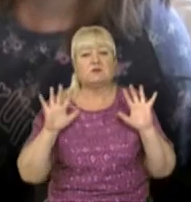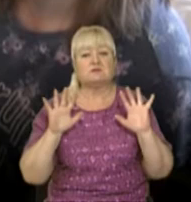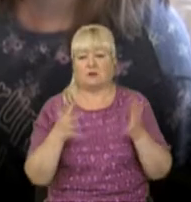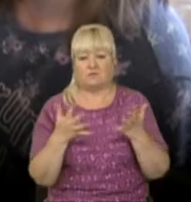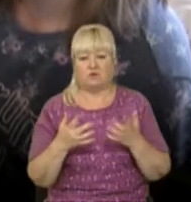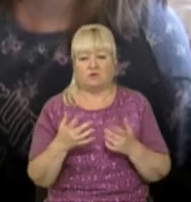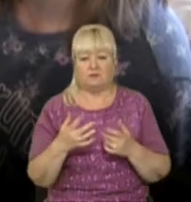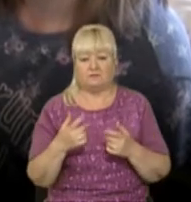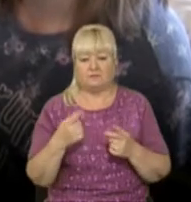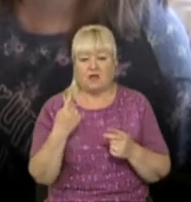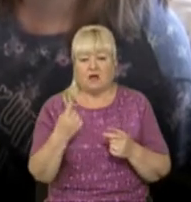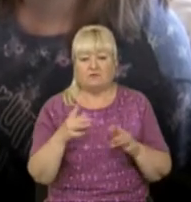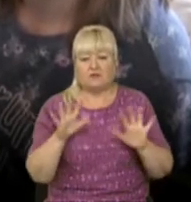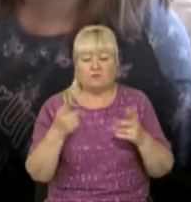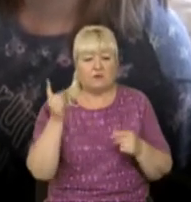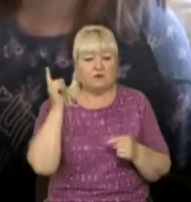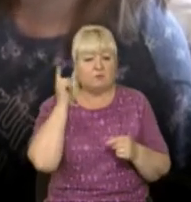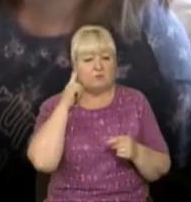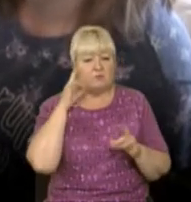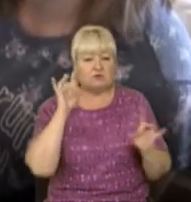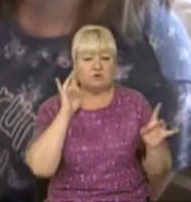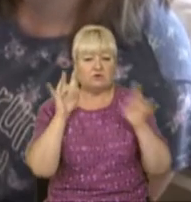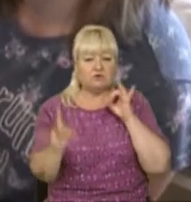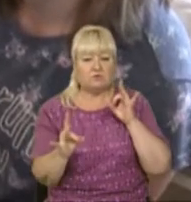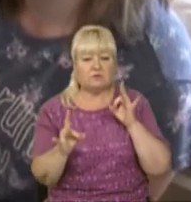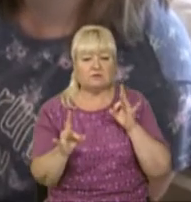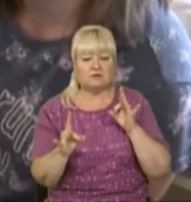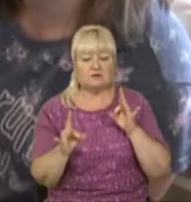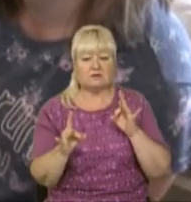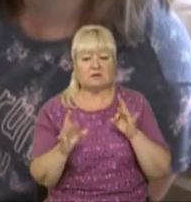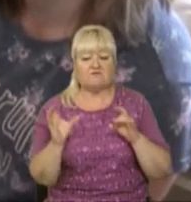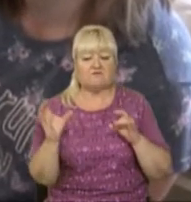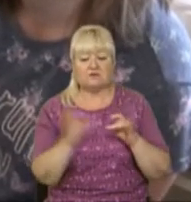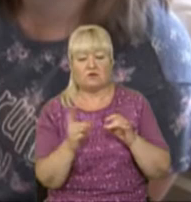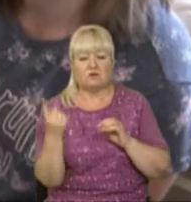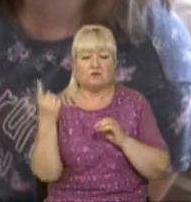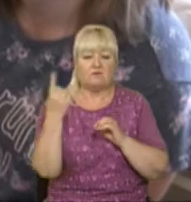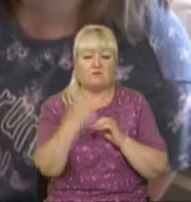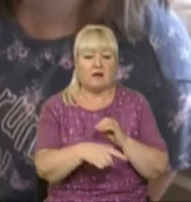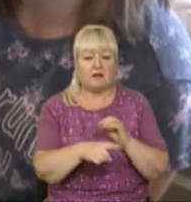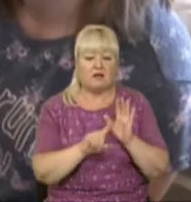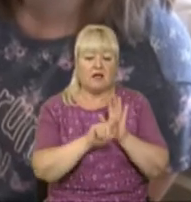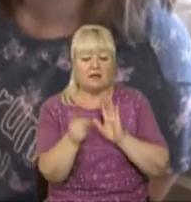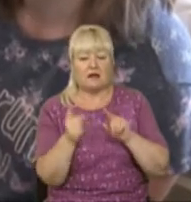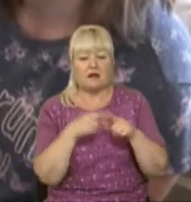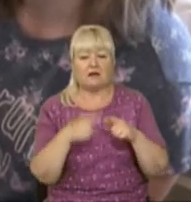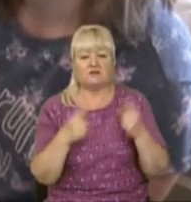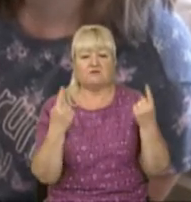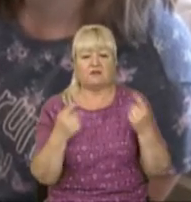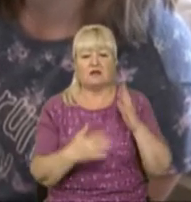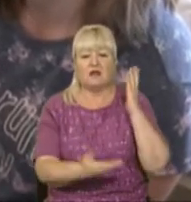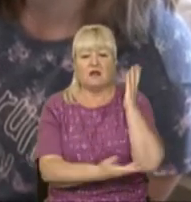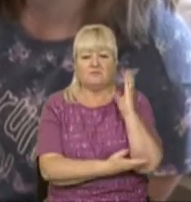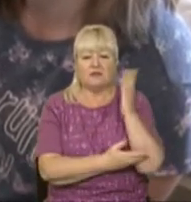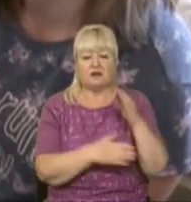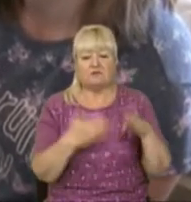просто почули тріскіт, хряскіт, і в секунді впало гіляки, чи то велике дерево, я вже зараз не можу пригадати, на